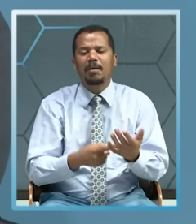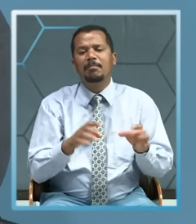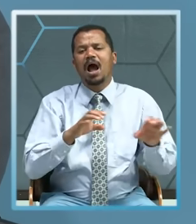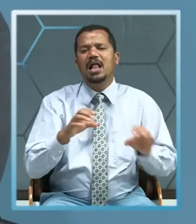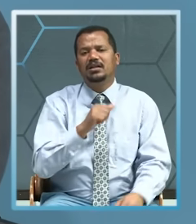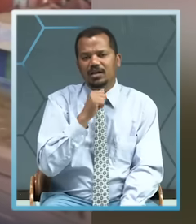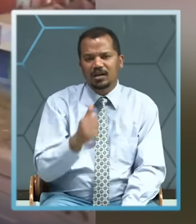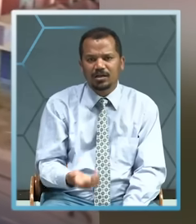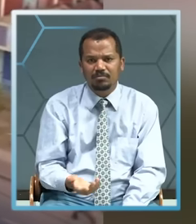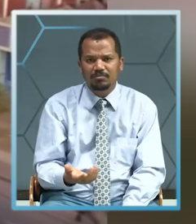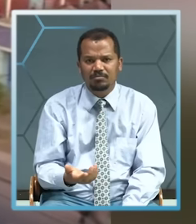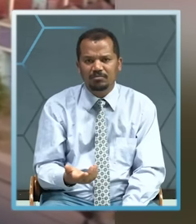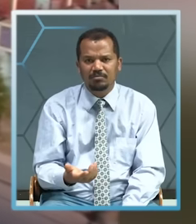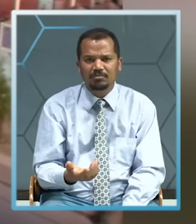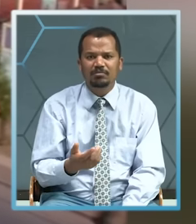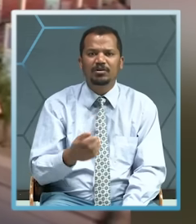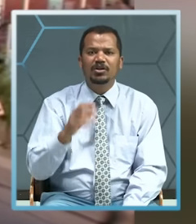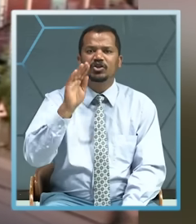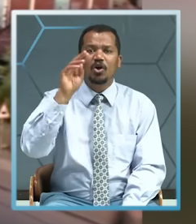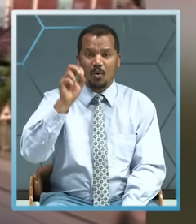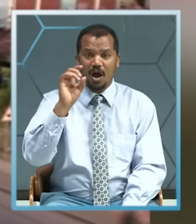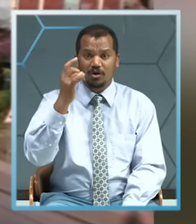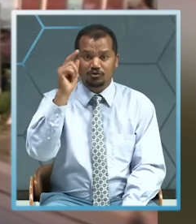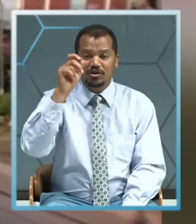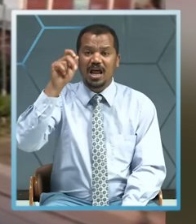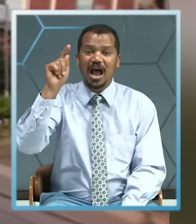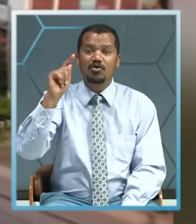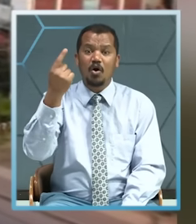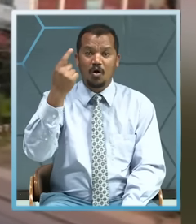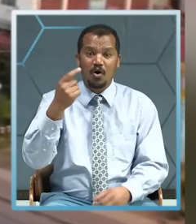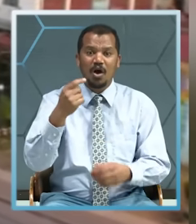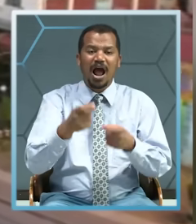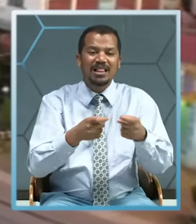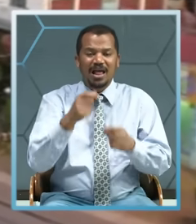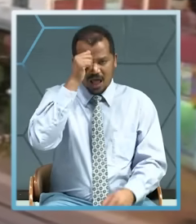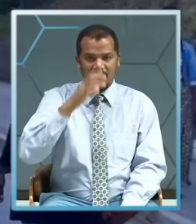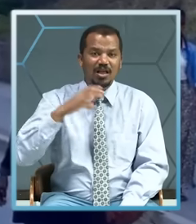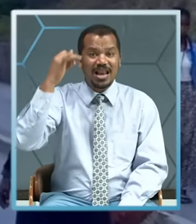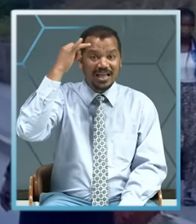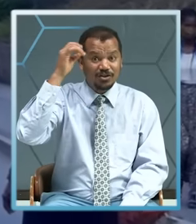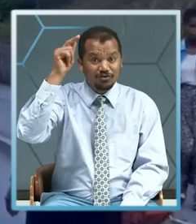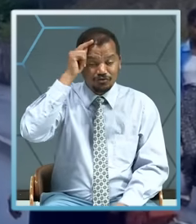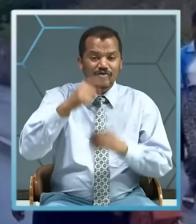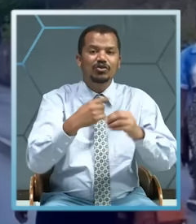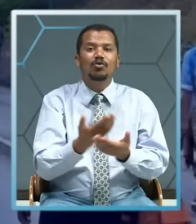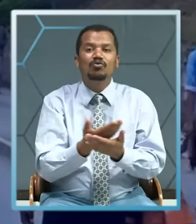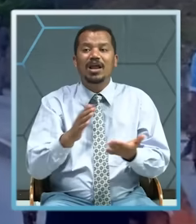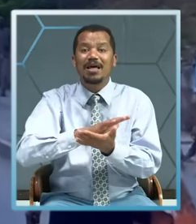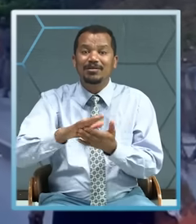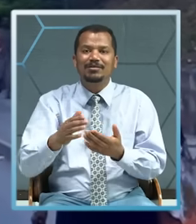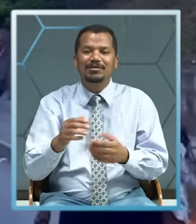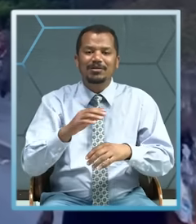ያም አልተደረገልንም የማራብ ሸዋ ዞን ዳኖ ወረዳ አስተዳዳሪ አቶ ነገሰ ንጉሴን ስለ